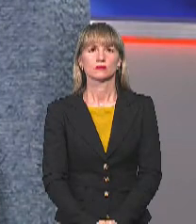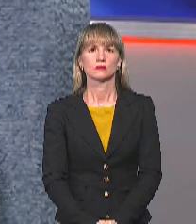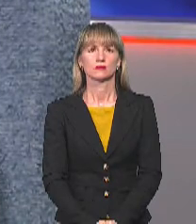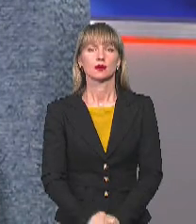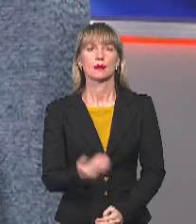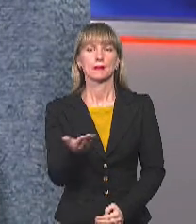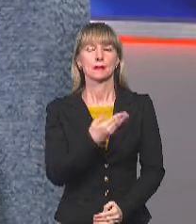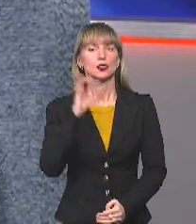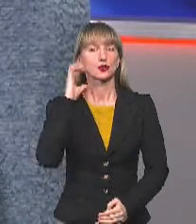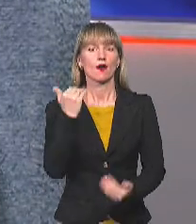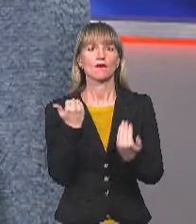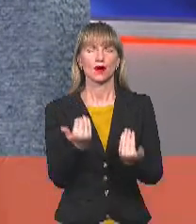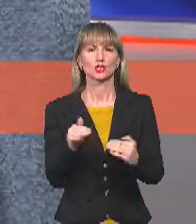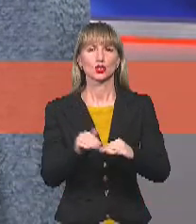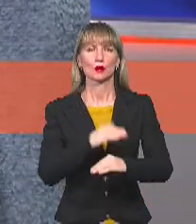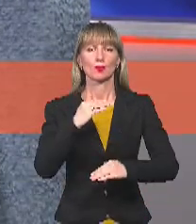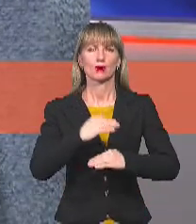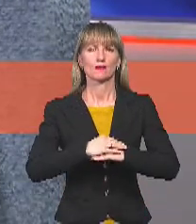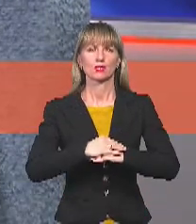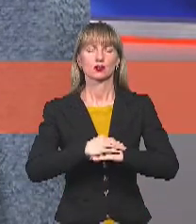вечір. Ми слухаємо добрий вас. Вечір. Добрий вечір.